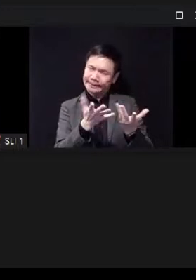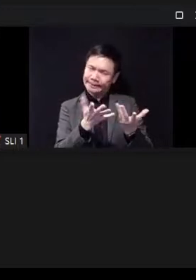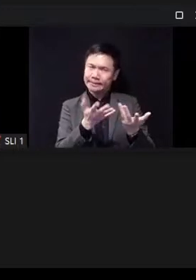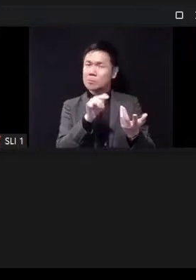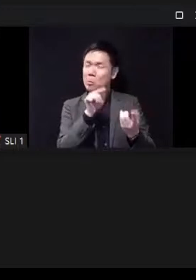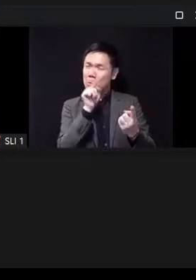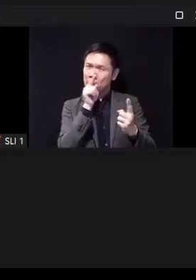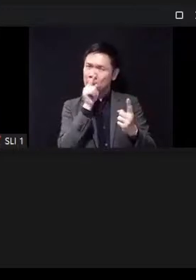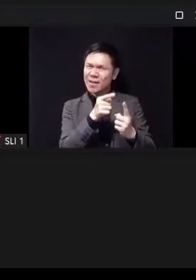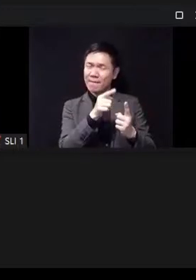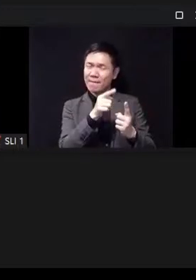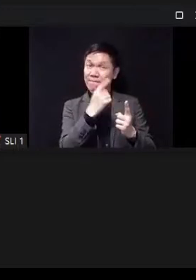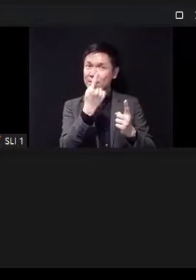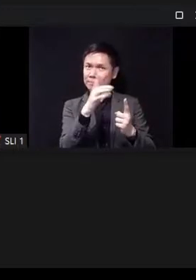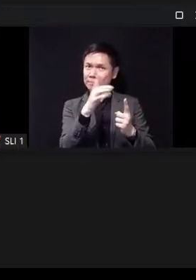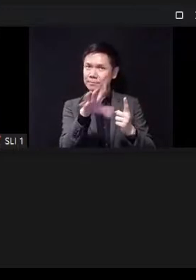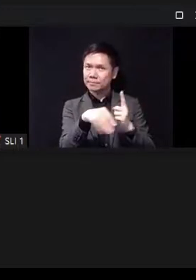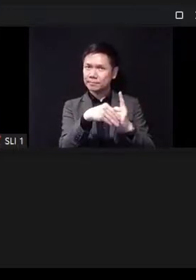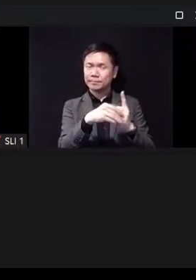следующее.